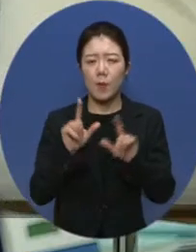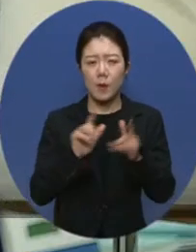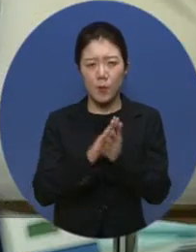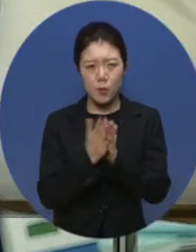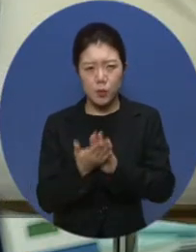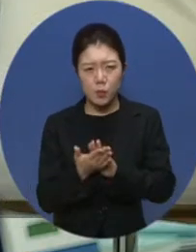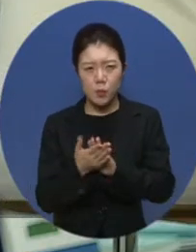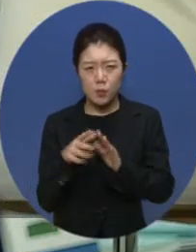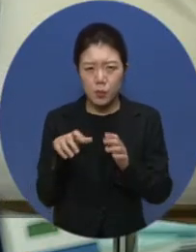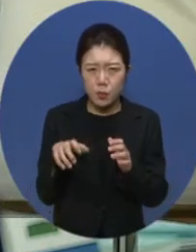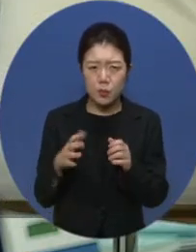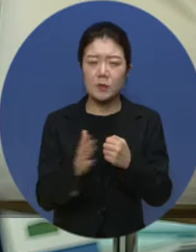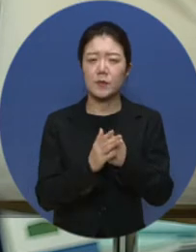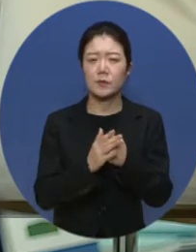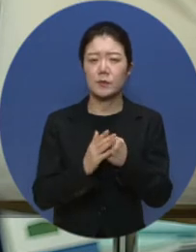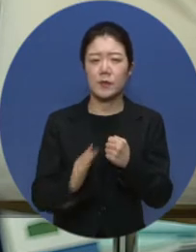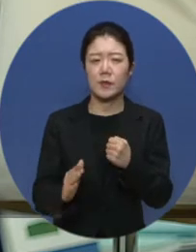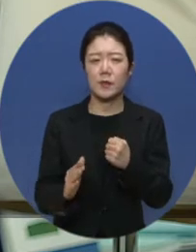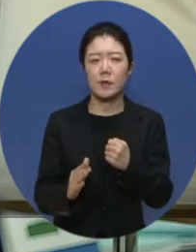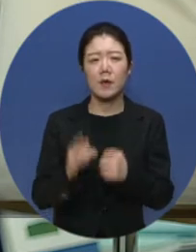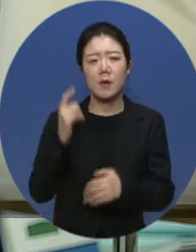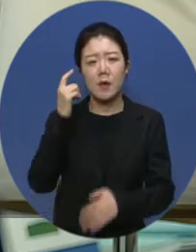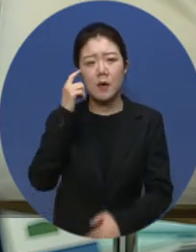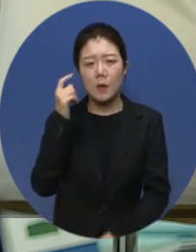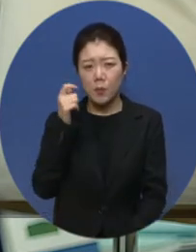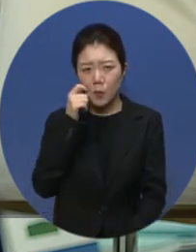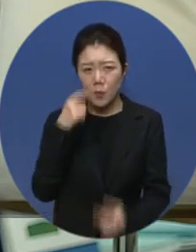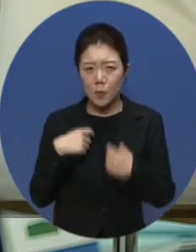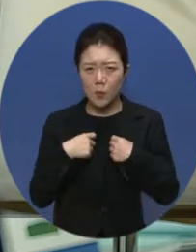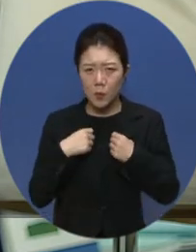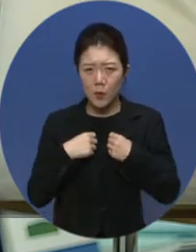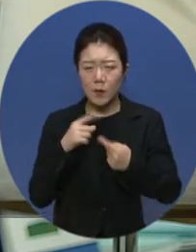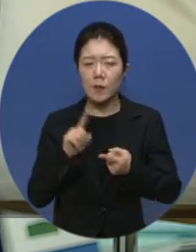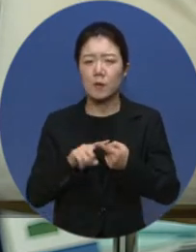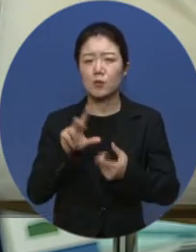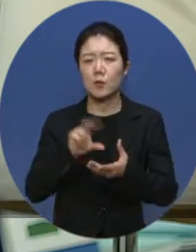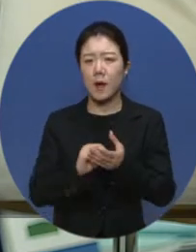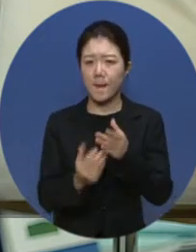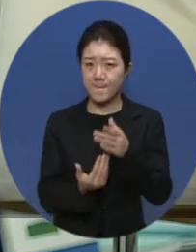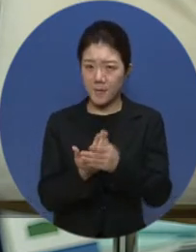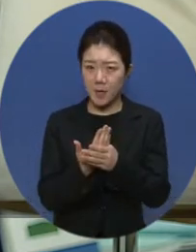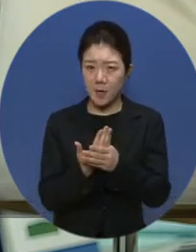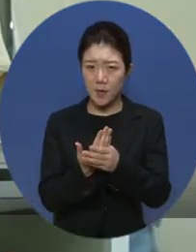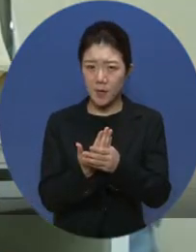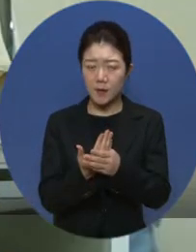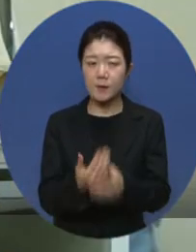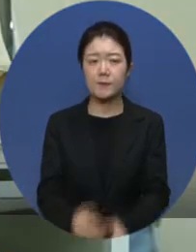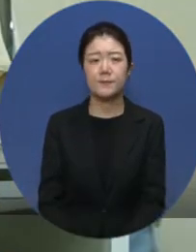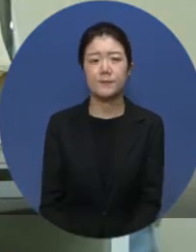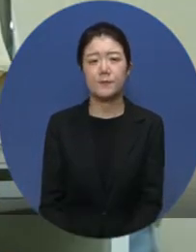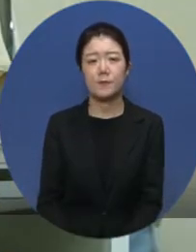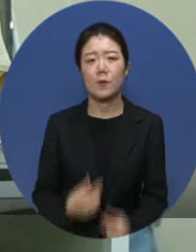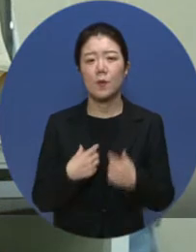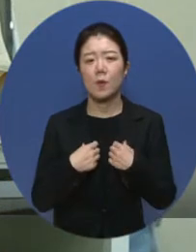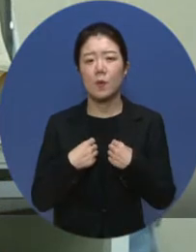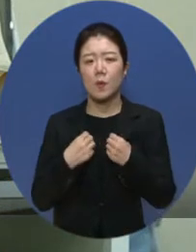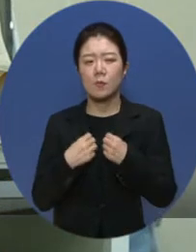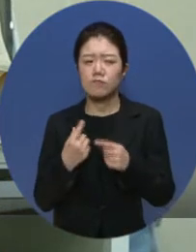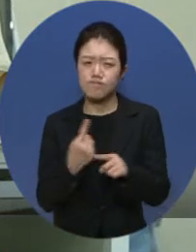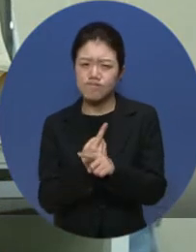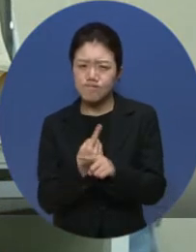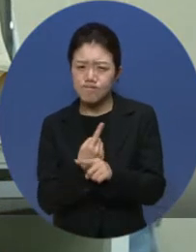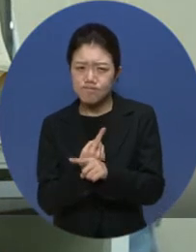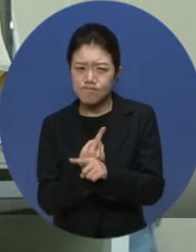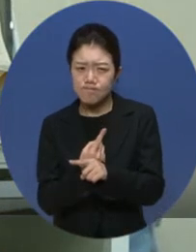관절이 부축이 되고 하면서 생각지도 않았던 옷에 대한 문제가 발생을 하더라고요. 그래서 그 옷을 개선을